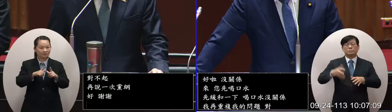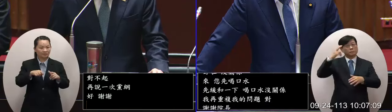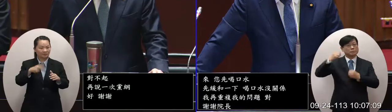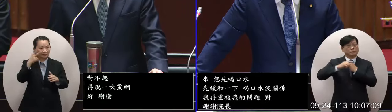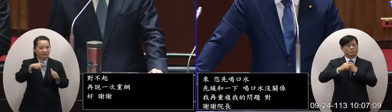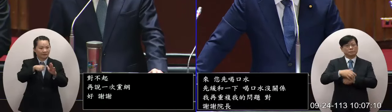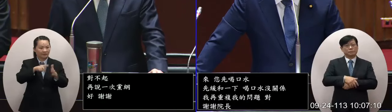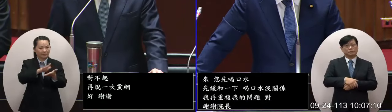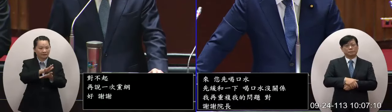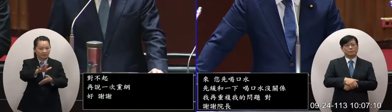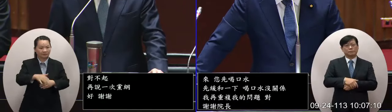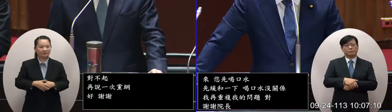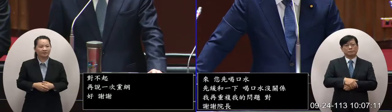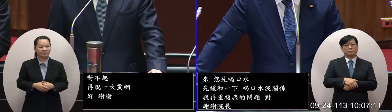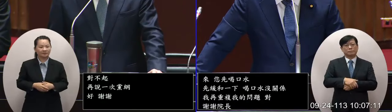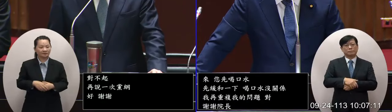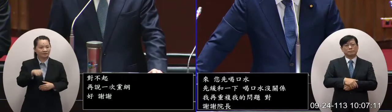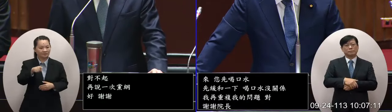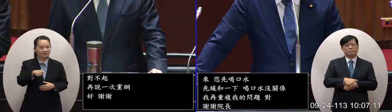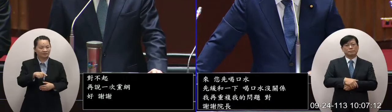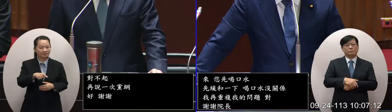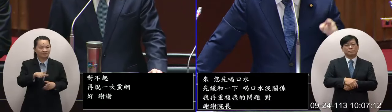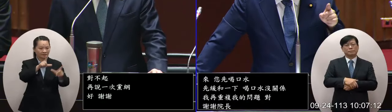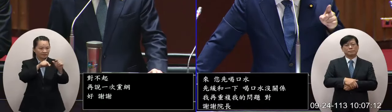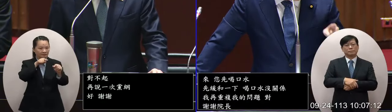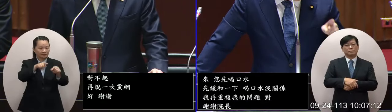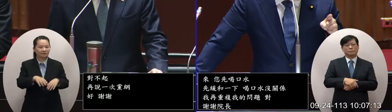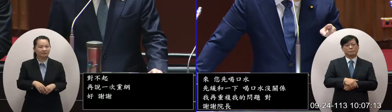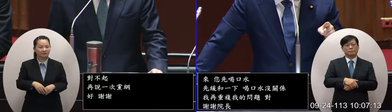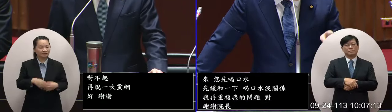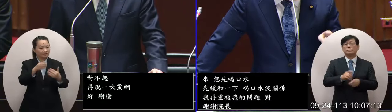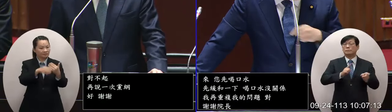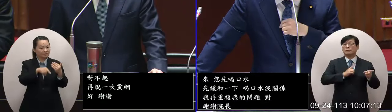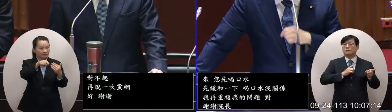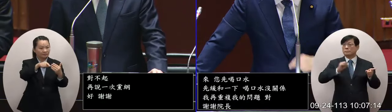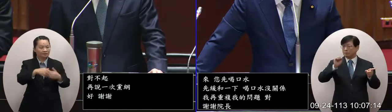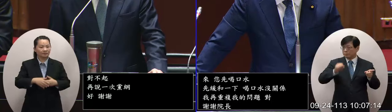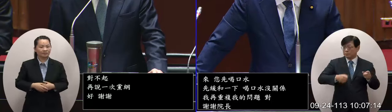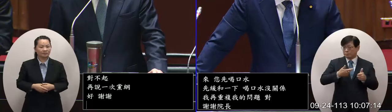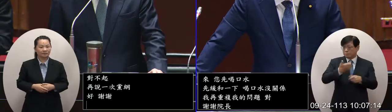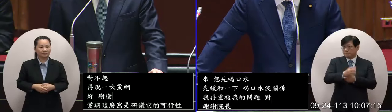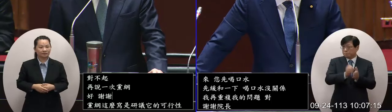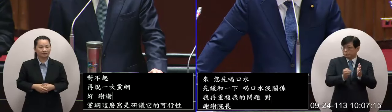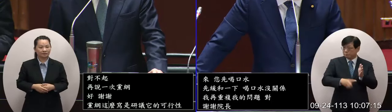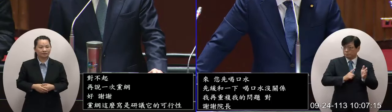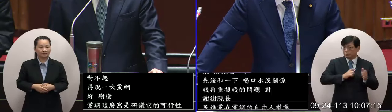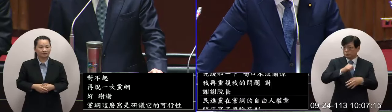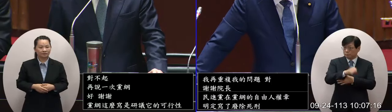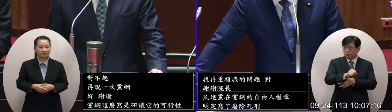法庭之后，它就是一个标准。那我们在这个标准底下， 您赞成废除死刑吗？